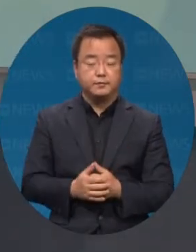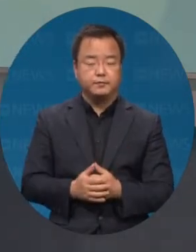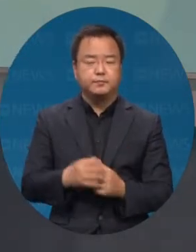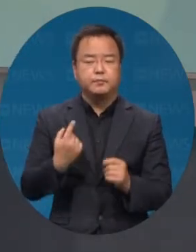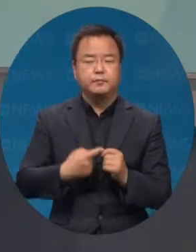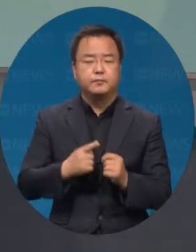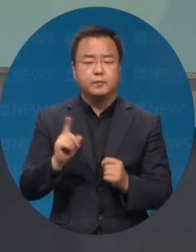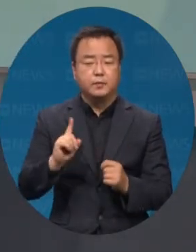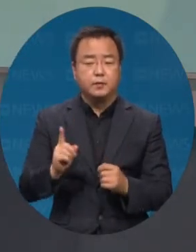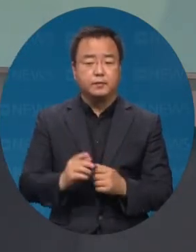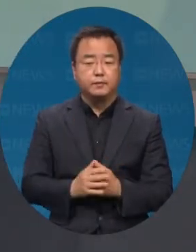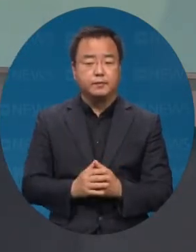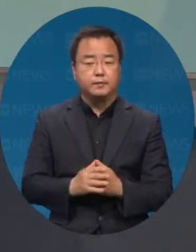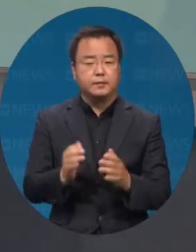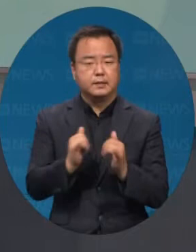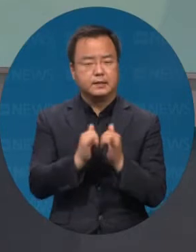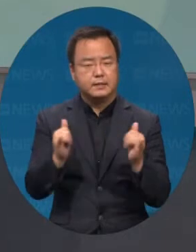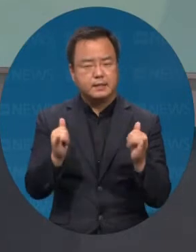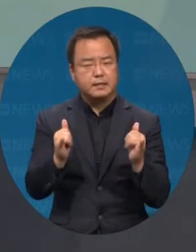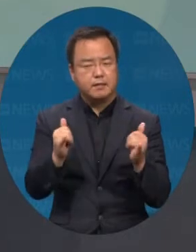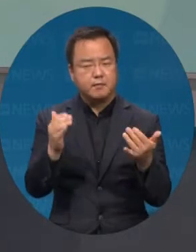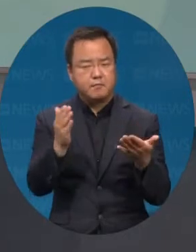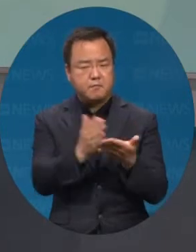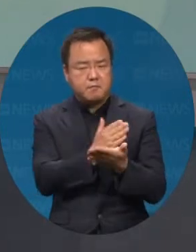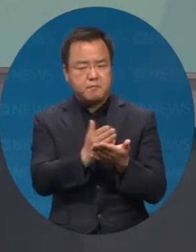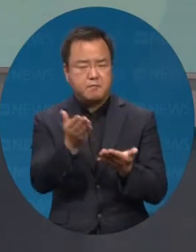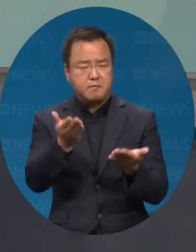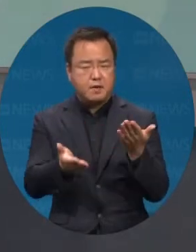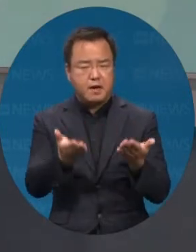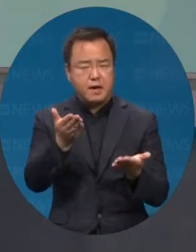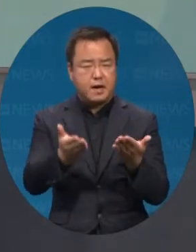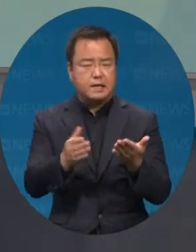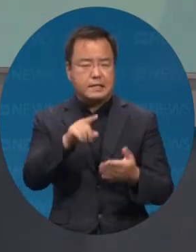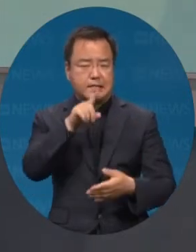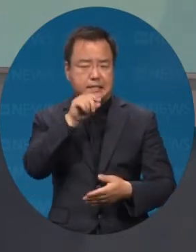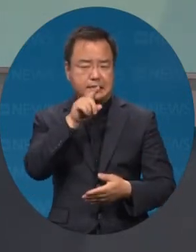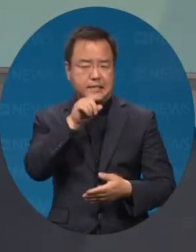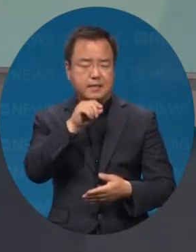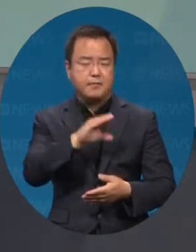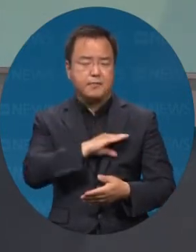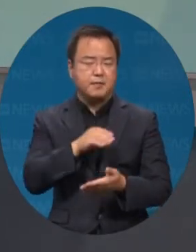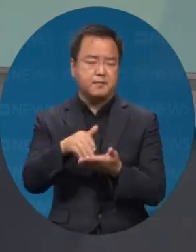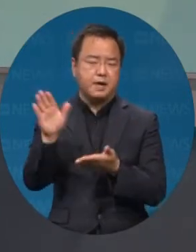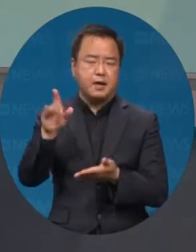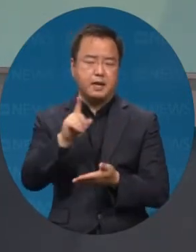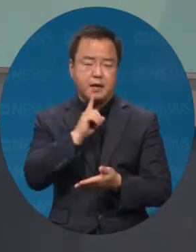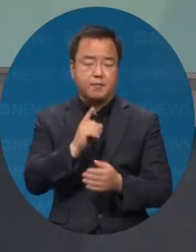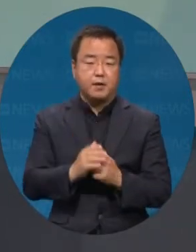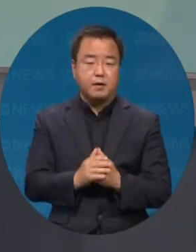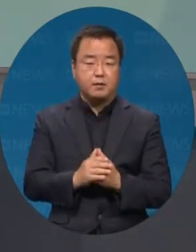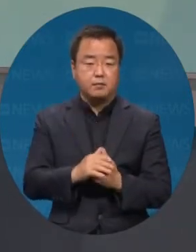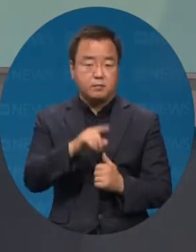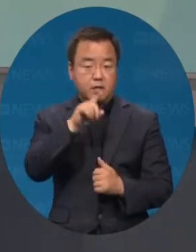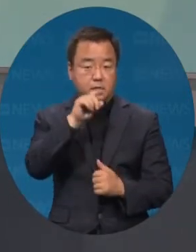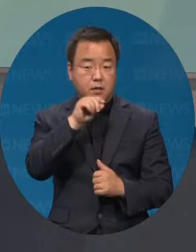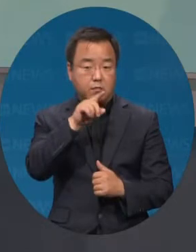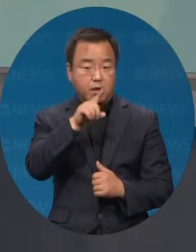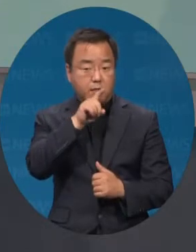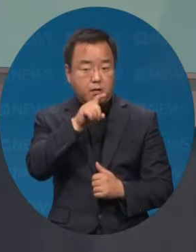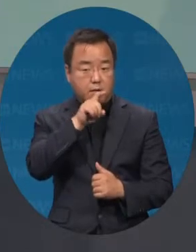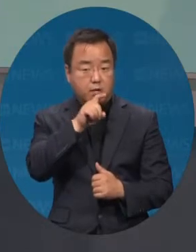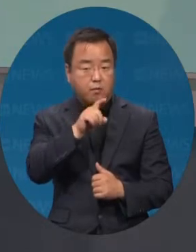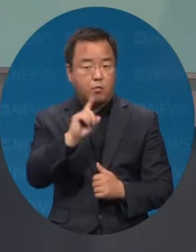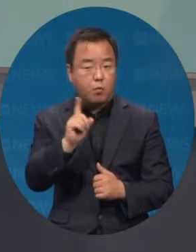집부터 보겠습니다 자 인종을 가리는 새 이름은 아우 자 2세가 그 책 지군은 그 3 맞죠 네 맞습니다 죄들이 인종을 가려니까